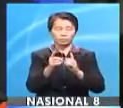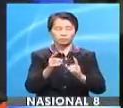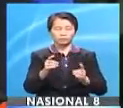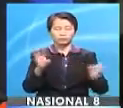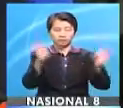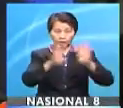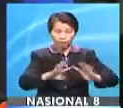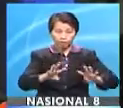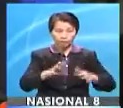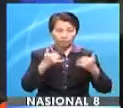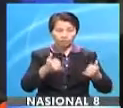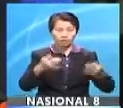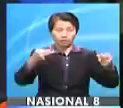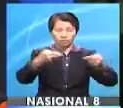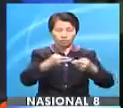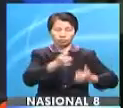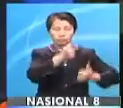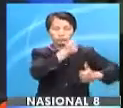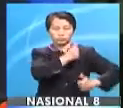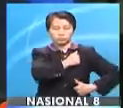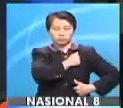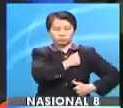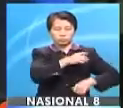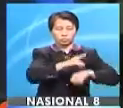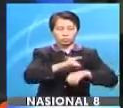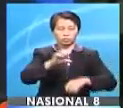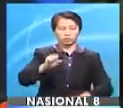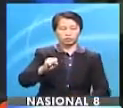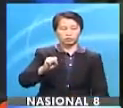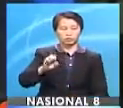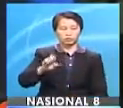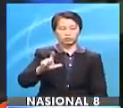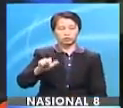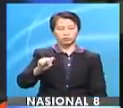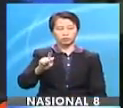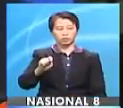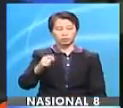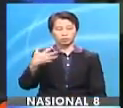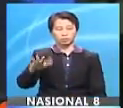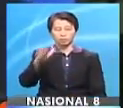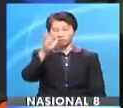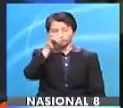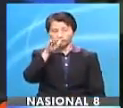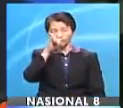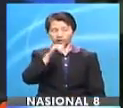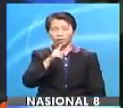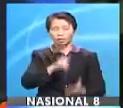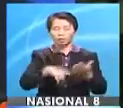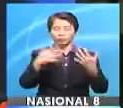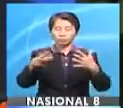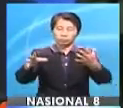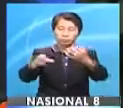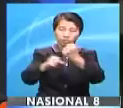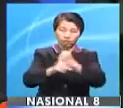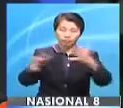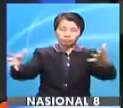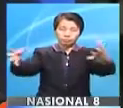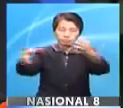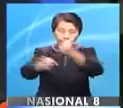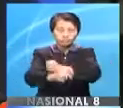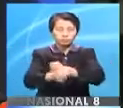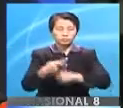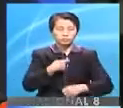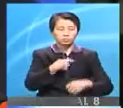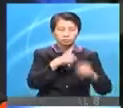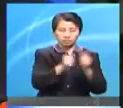pertahanan berhubung kerjasama pertahanan di Selat Melaka. Bagi mendapatkan rumusan atau intipati mesyuarat yang telah diadakan pada hari ini, kita bersama